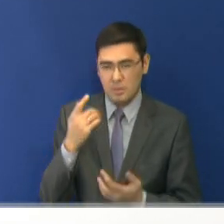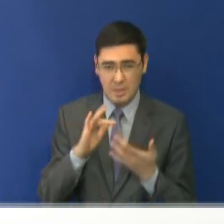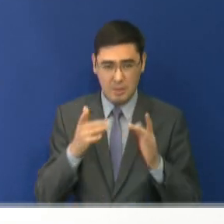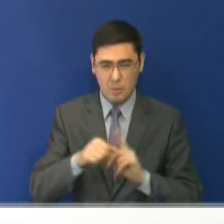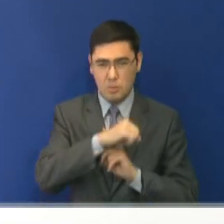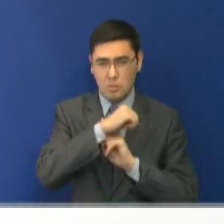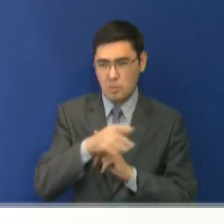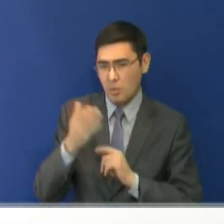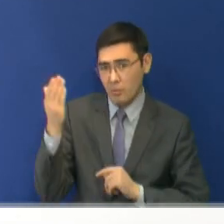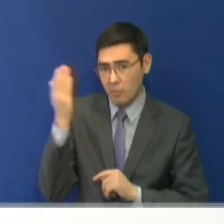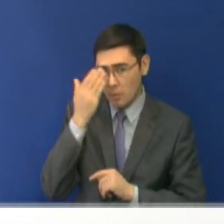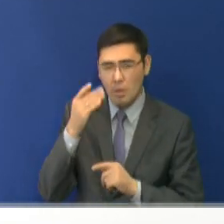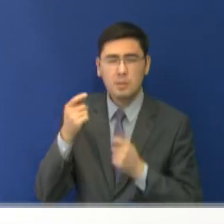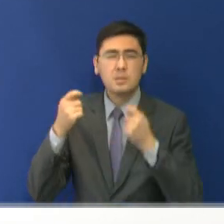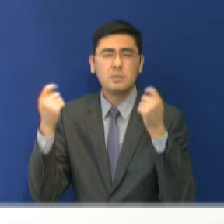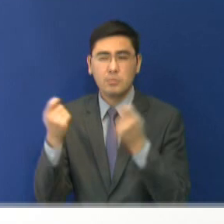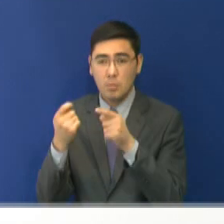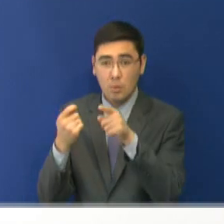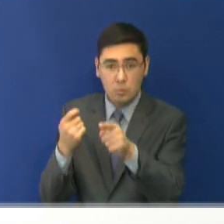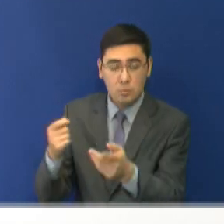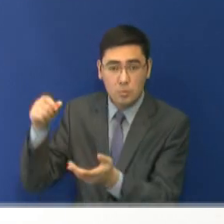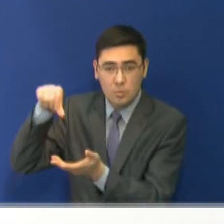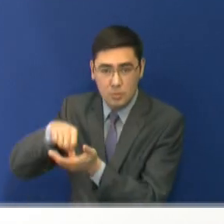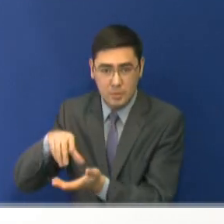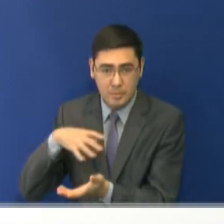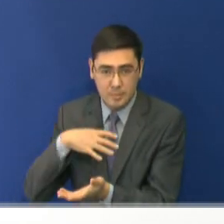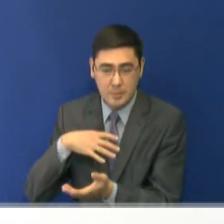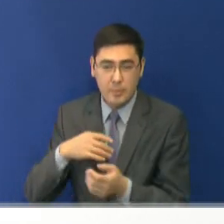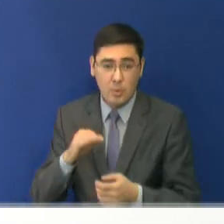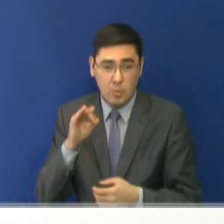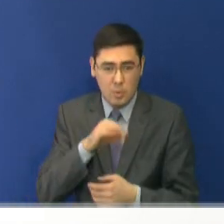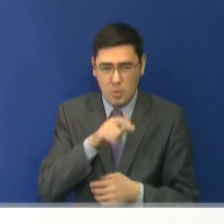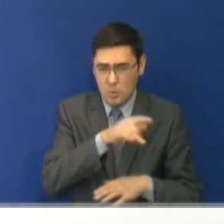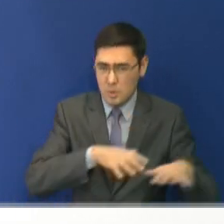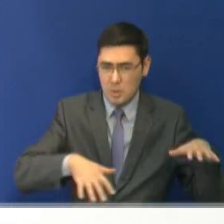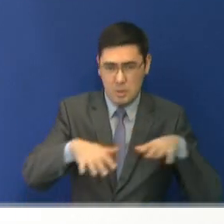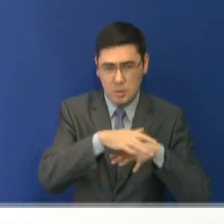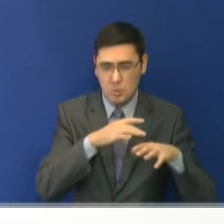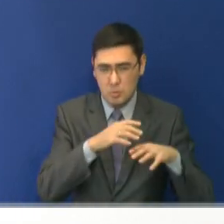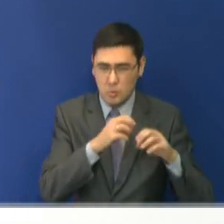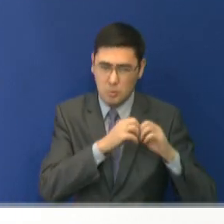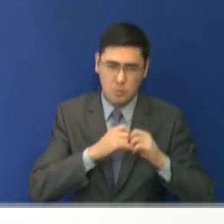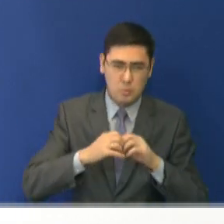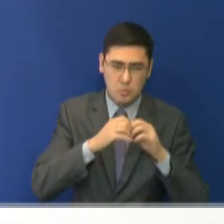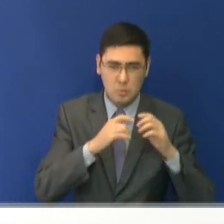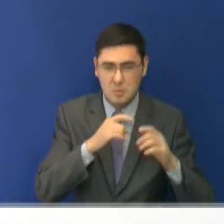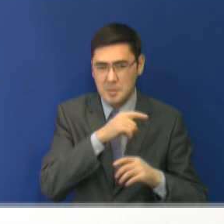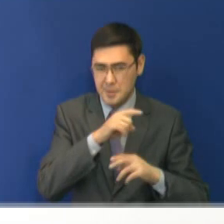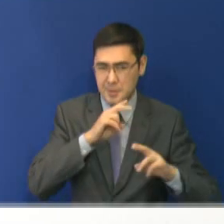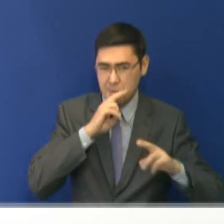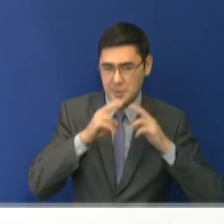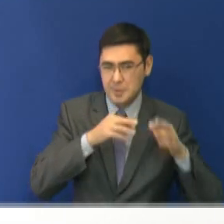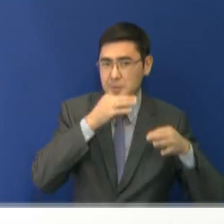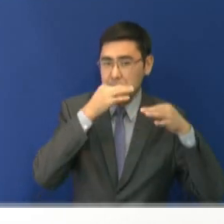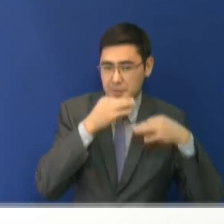борец. Эта новость стала самой обсуждаемой за последние два дня. Управление образования области прокомментировало инцидент. Как сообщила руководитель